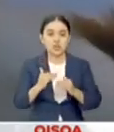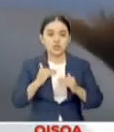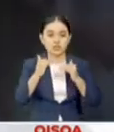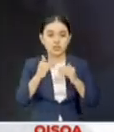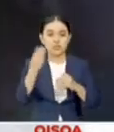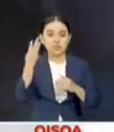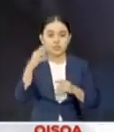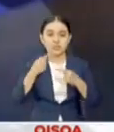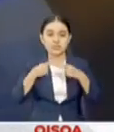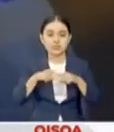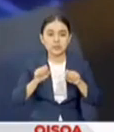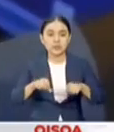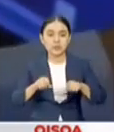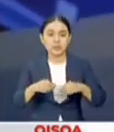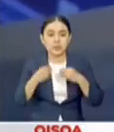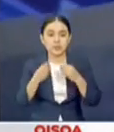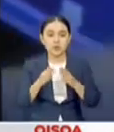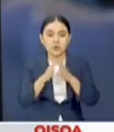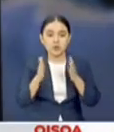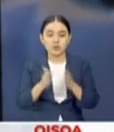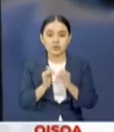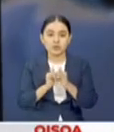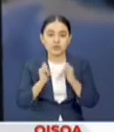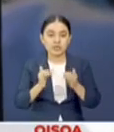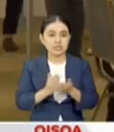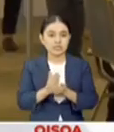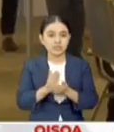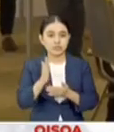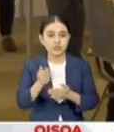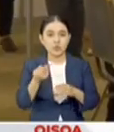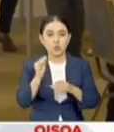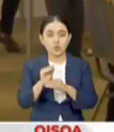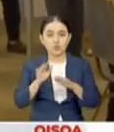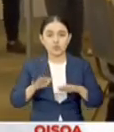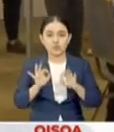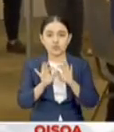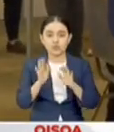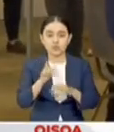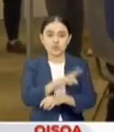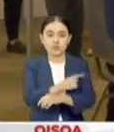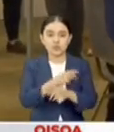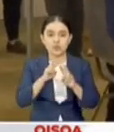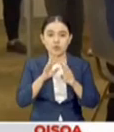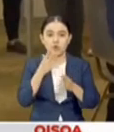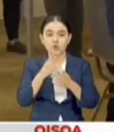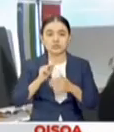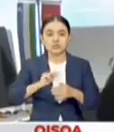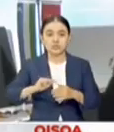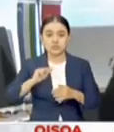oshirishga, zamonaviy texnik imkoniyatlar ko'lamini kengaytirishga xizmat qiladi. Qo'shimcha o'rnida keltiramiz, tibbiy ko'rgazma o'z